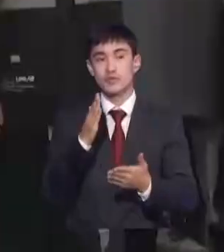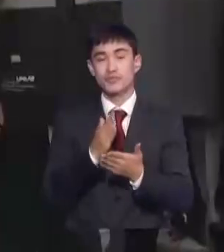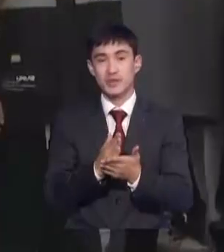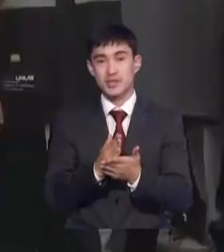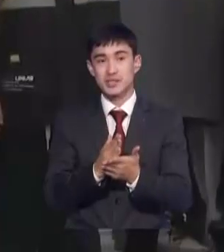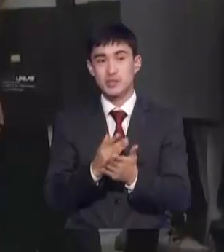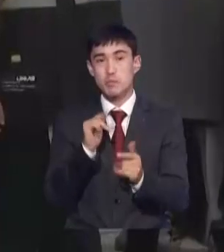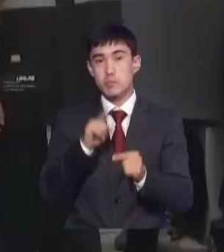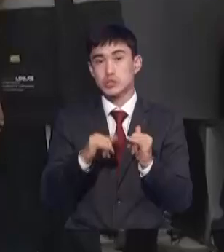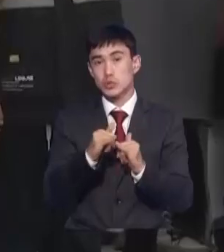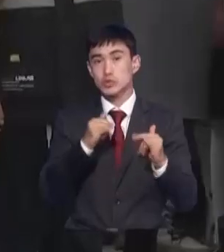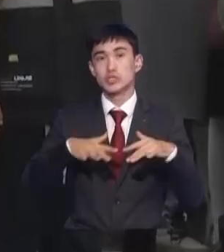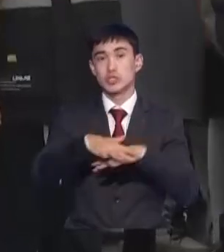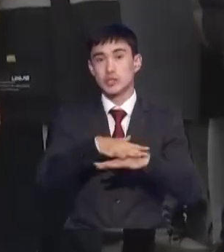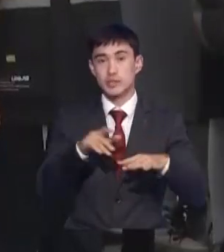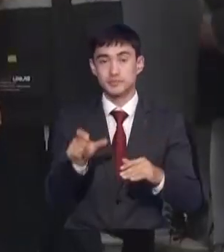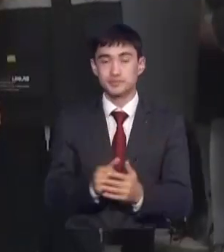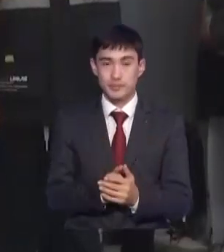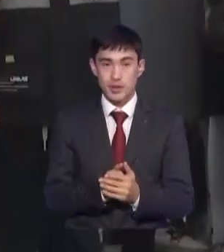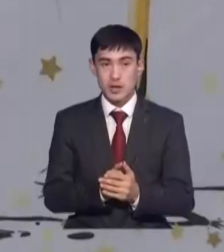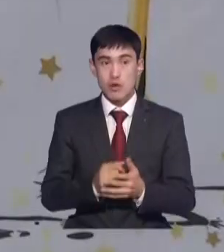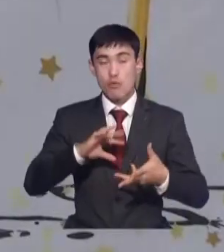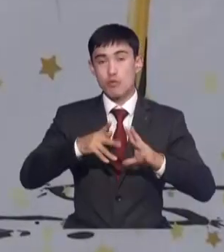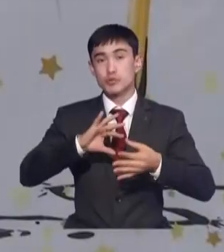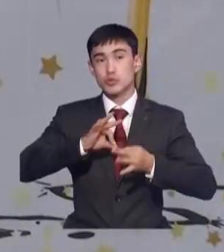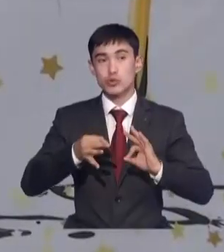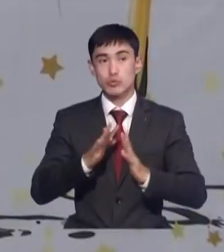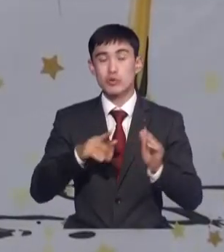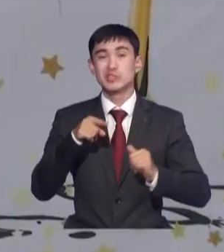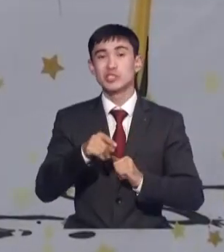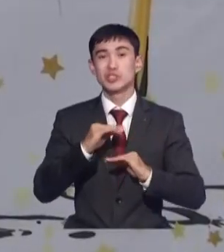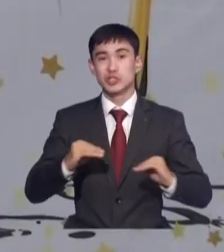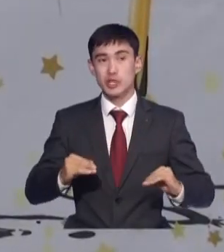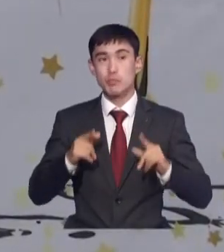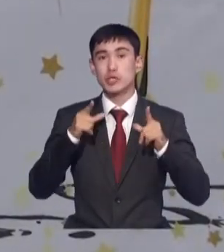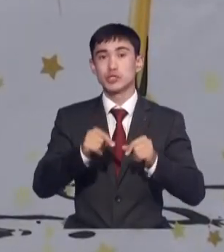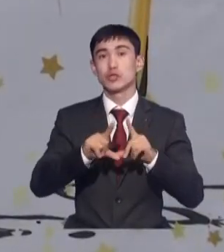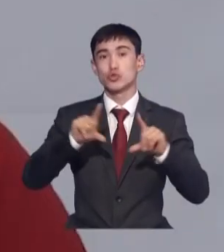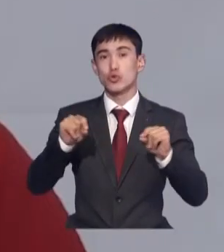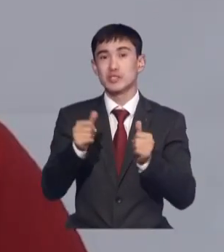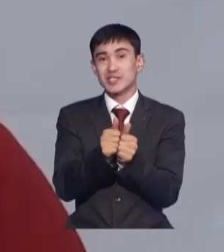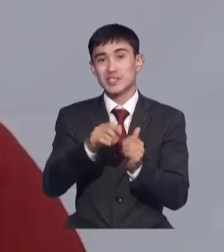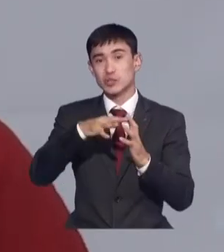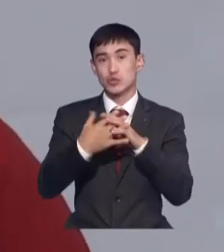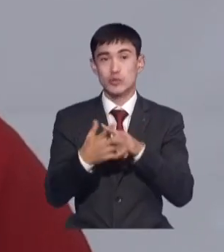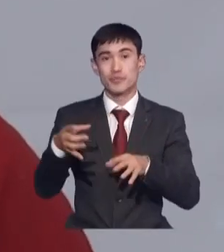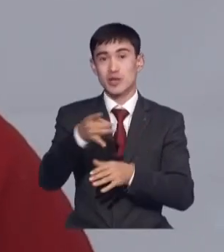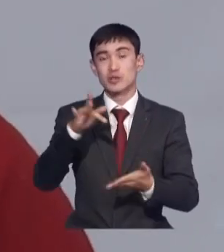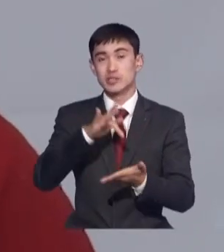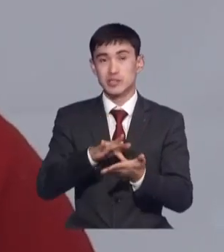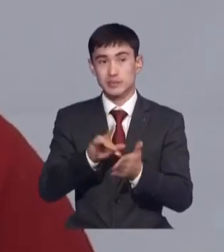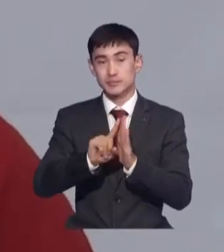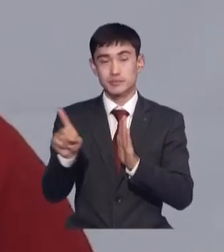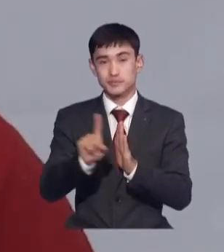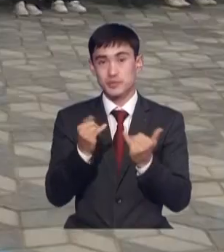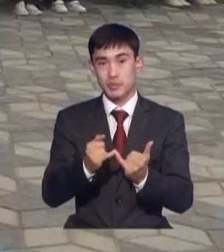наблюдается быстрый рост численности населения. И в общей сложности более 1000 детей посещали школы соседних сел и райцентра. И